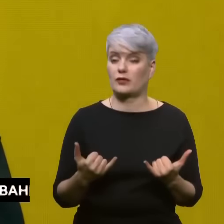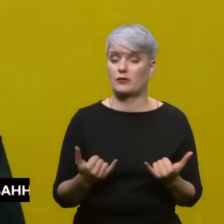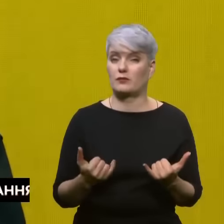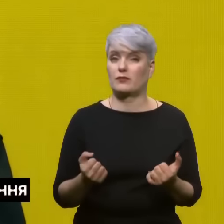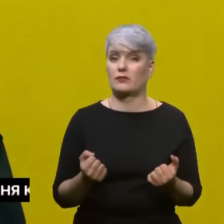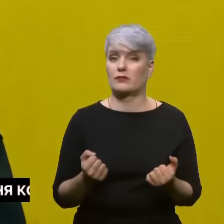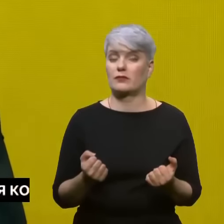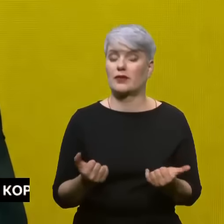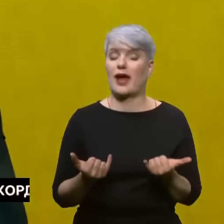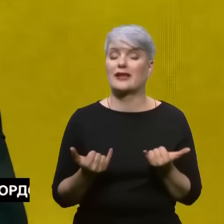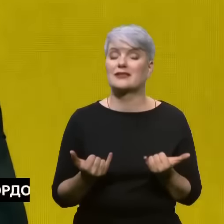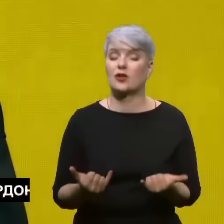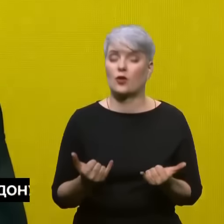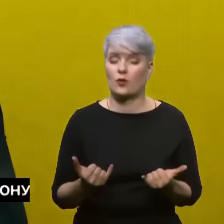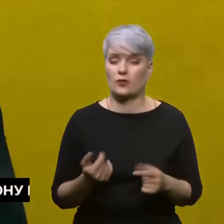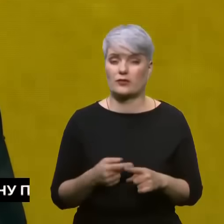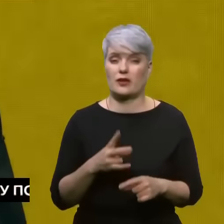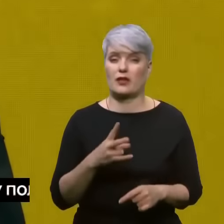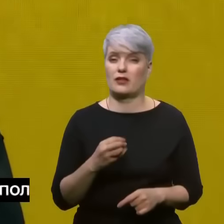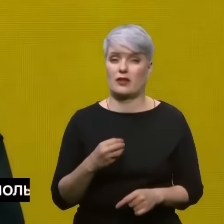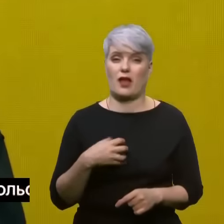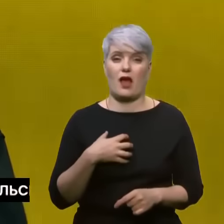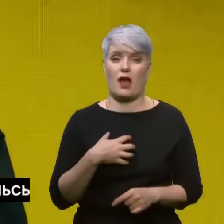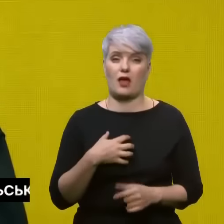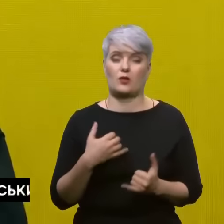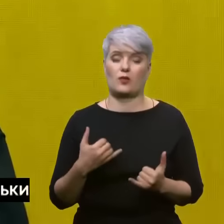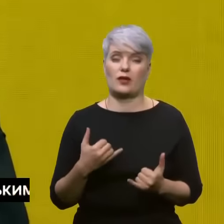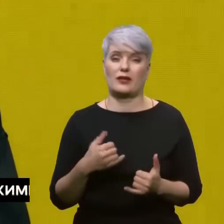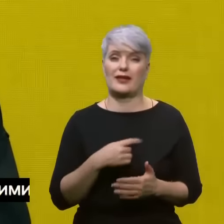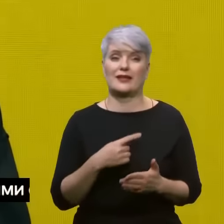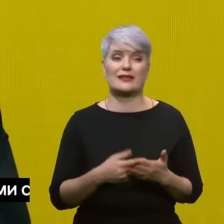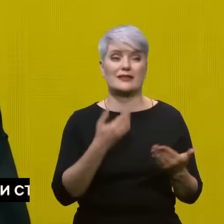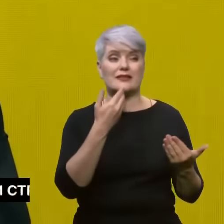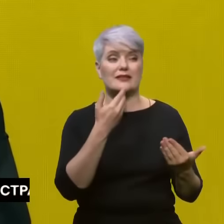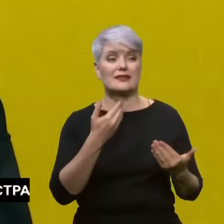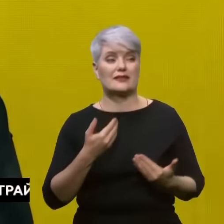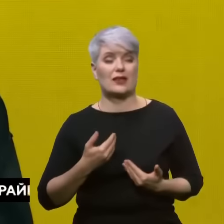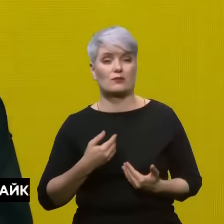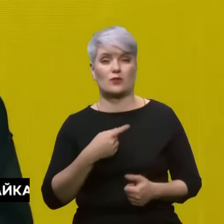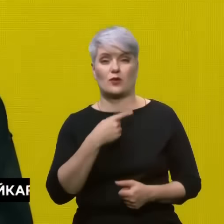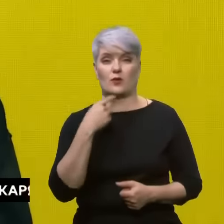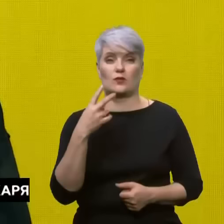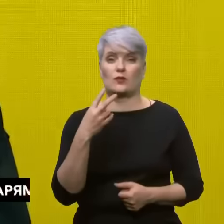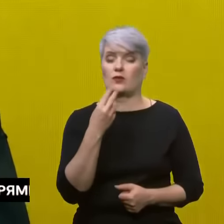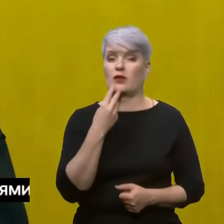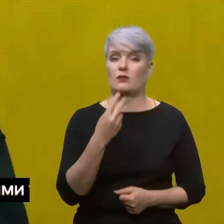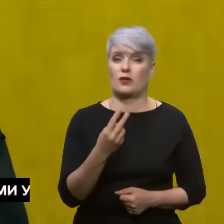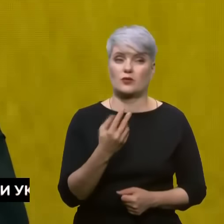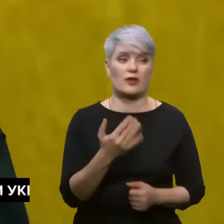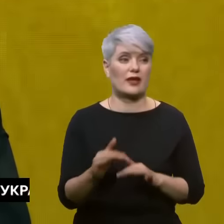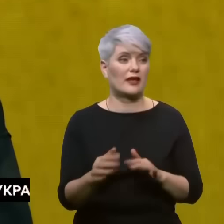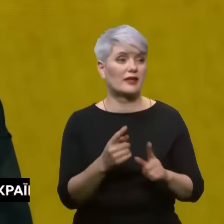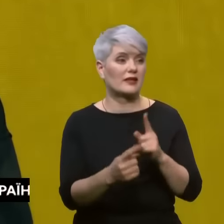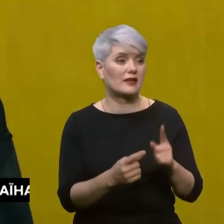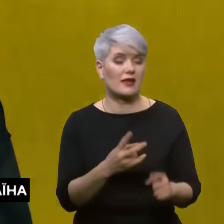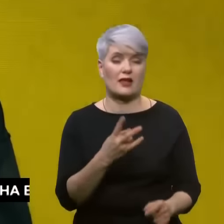сьогодні воно не актуальне. Запиту від Росії не бачу. В діях їх цього не бачу.